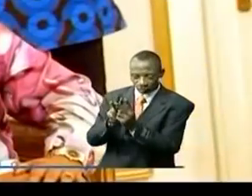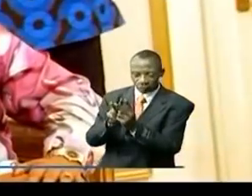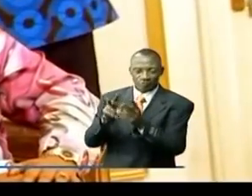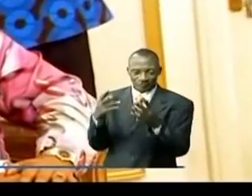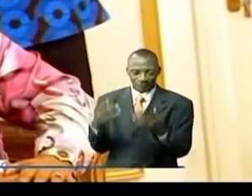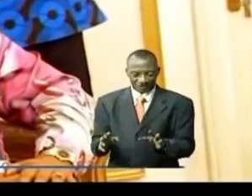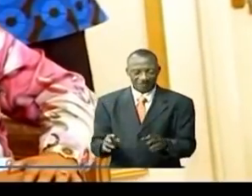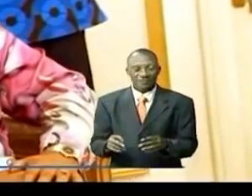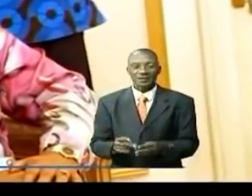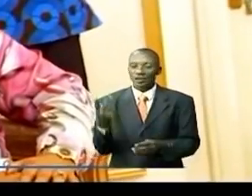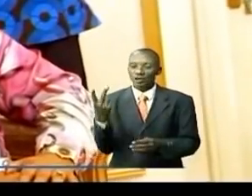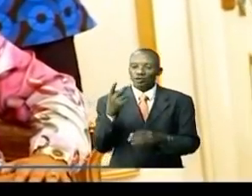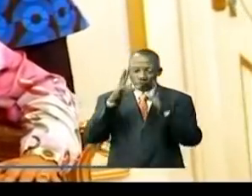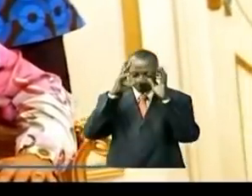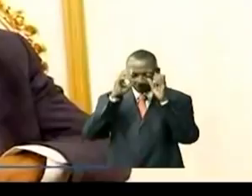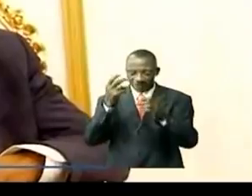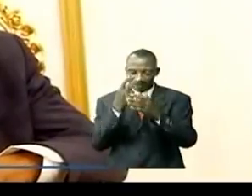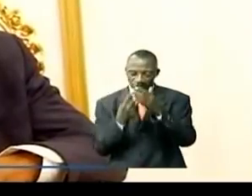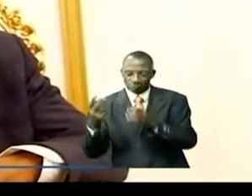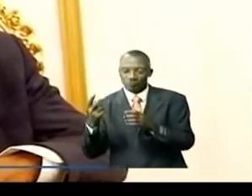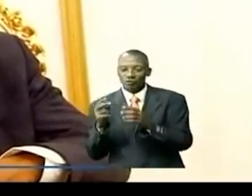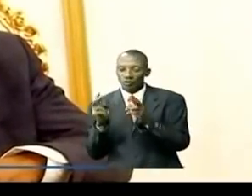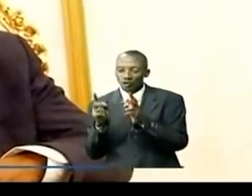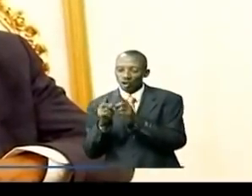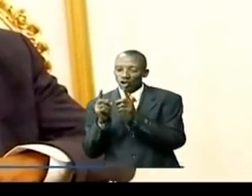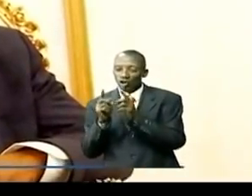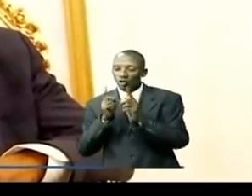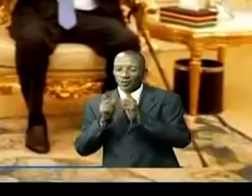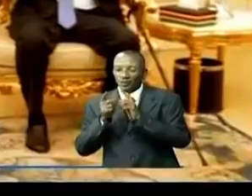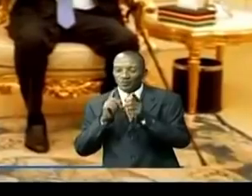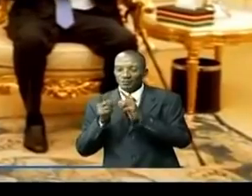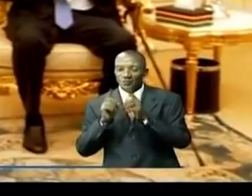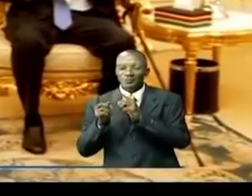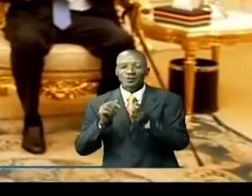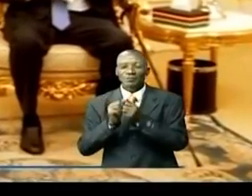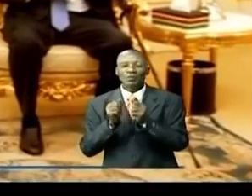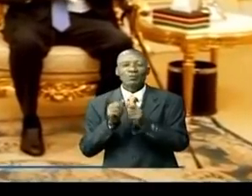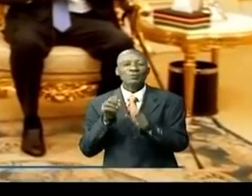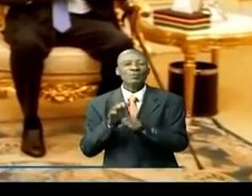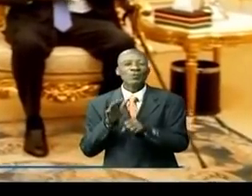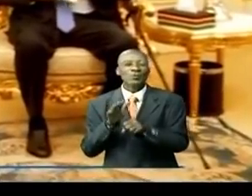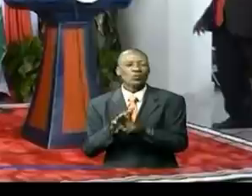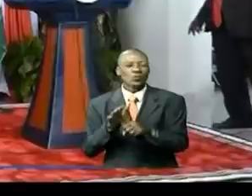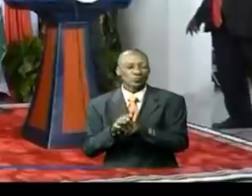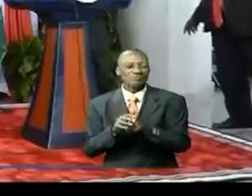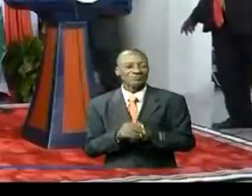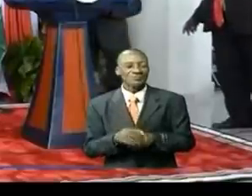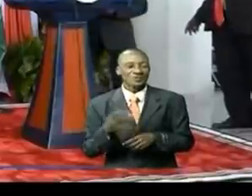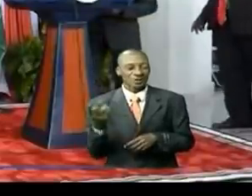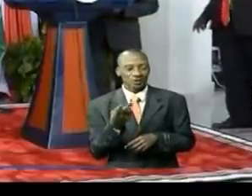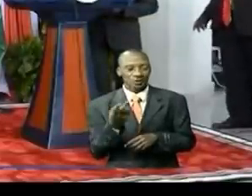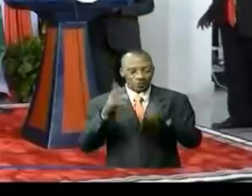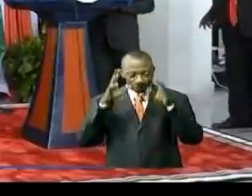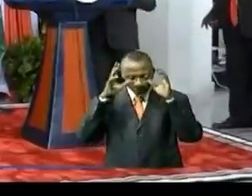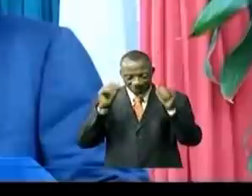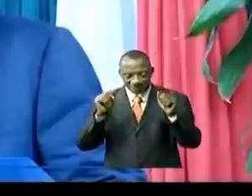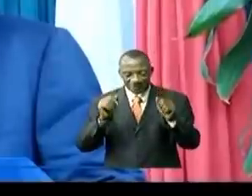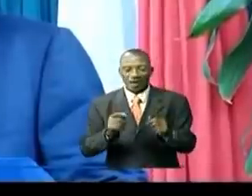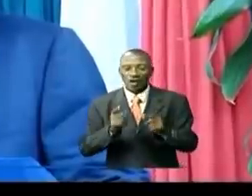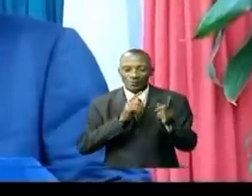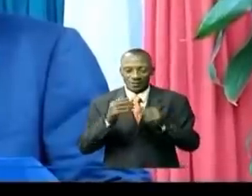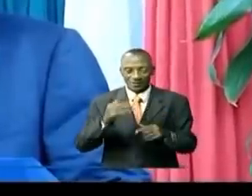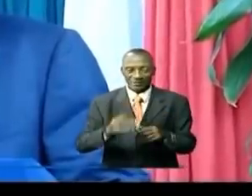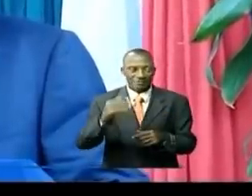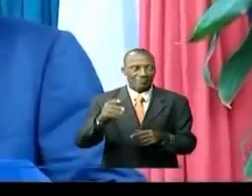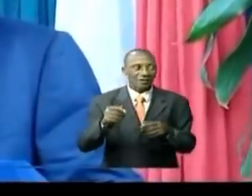son homologue Salva Kiir, où plusieurs points ont été abordés, les deux chefs d'État ont donné un point de presse. Dans son mot